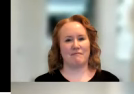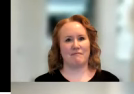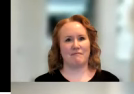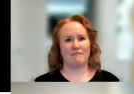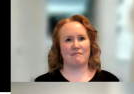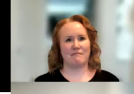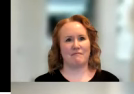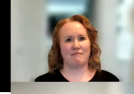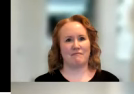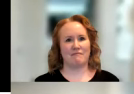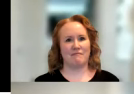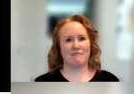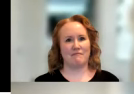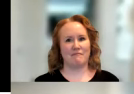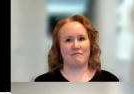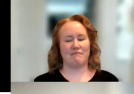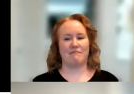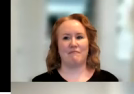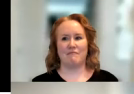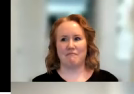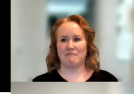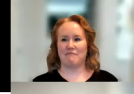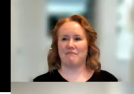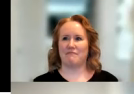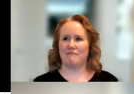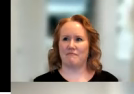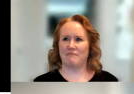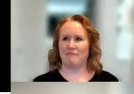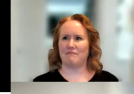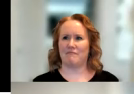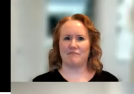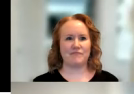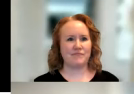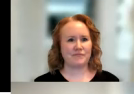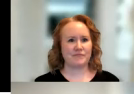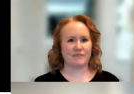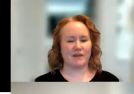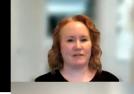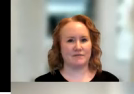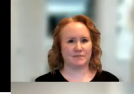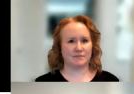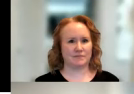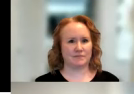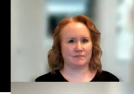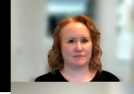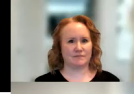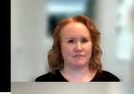til elektroniske kommunikasjonstjenester. Så har vi tjenester som gir tilgang til